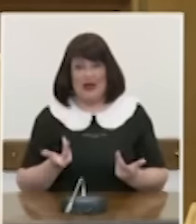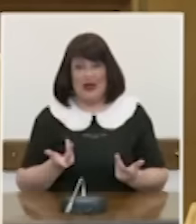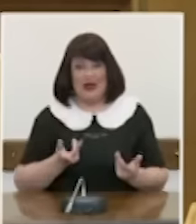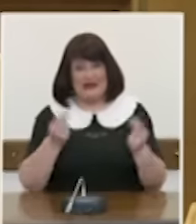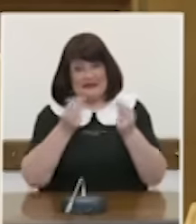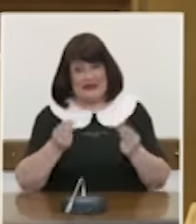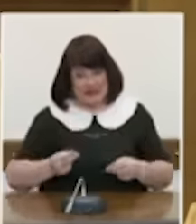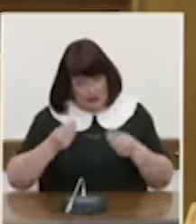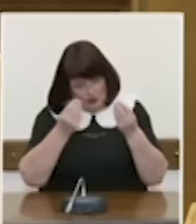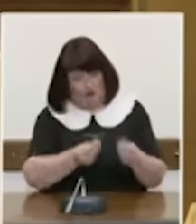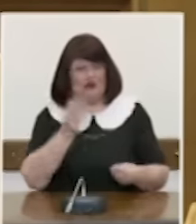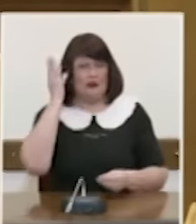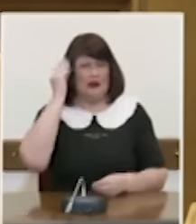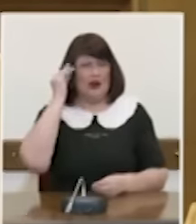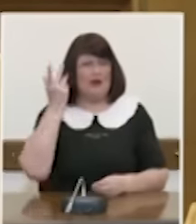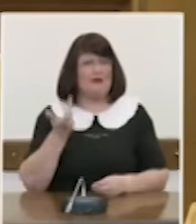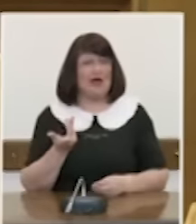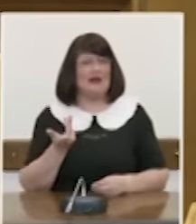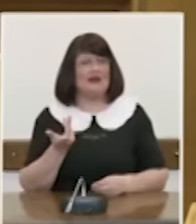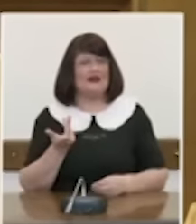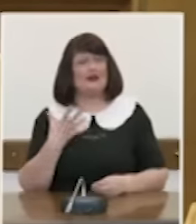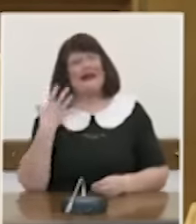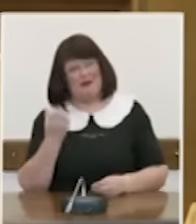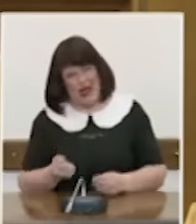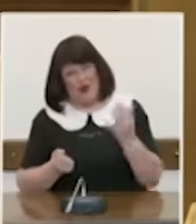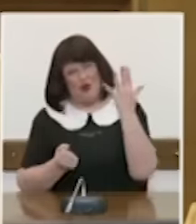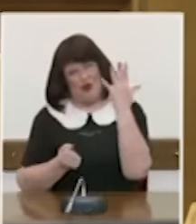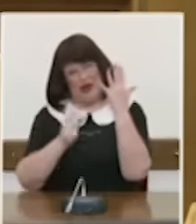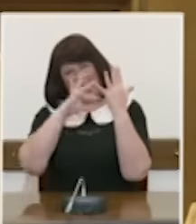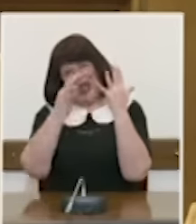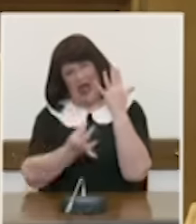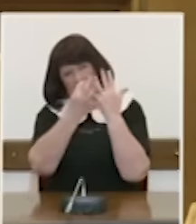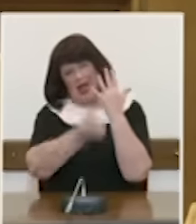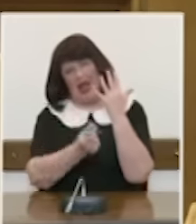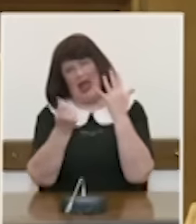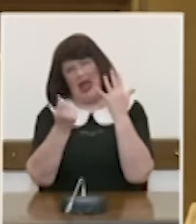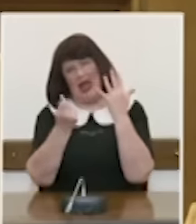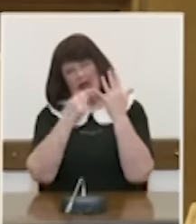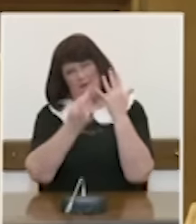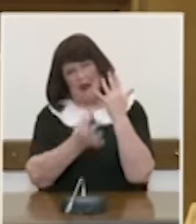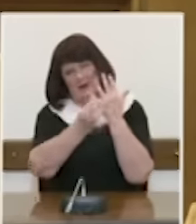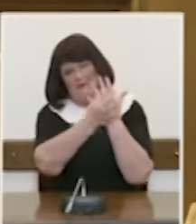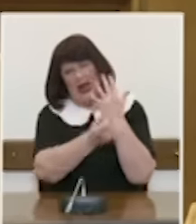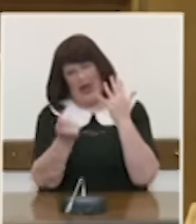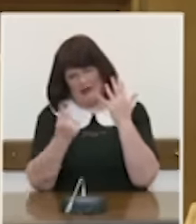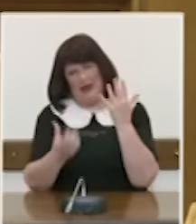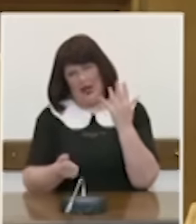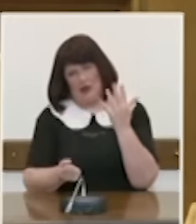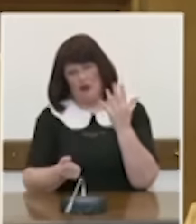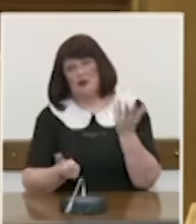μάθετε κιόλας που είναι τα λεφτόδεντρα. Χώρια που την τελευταία φορά που είχαμε τριπλάσιους